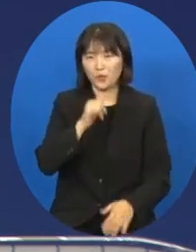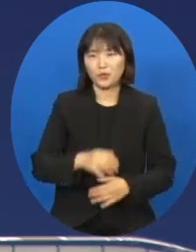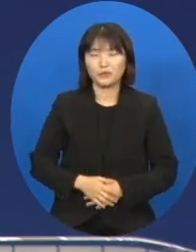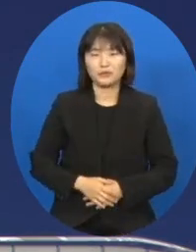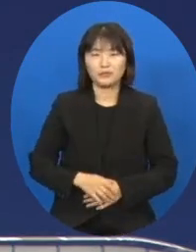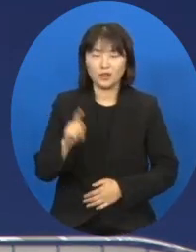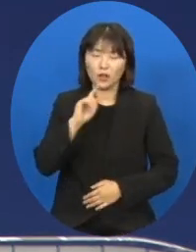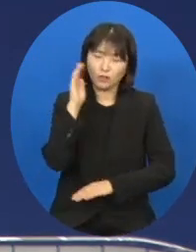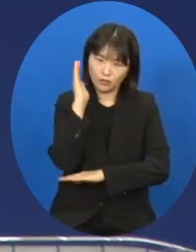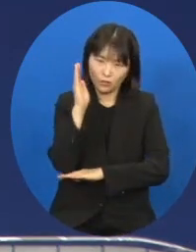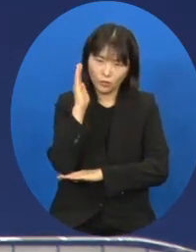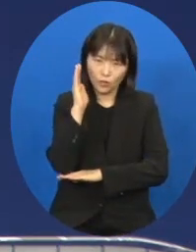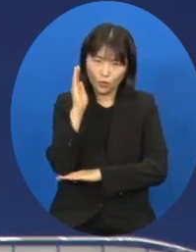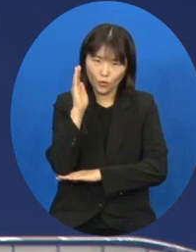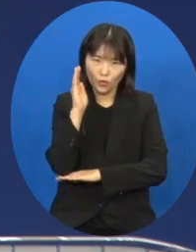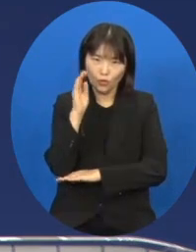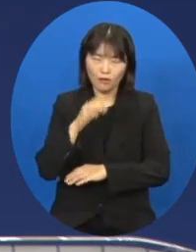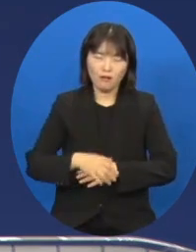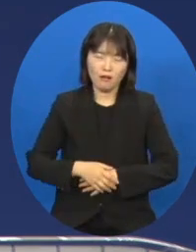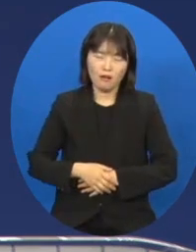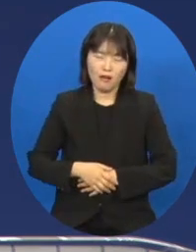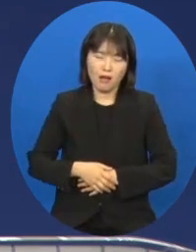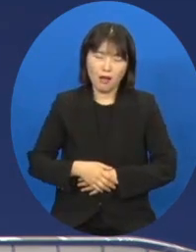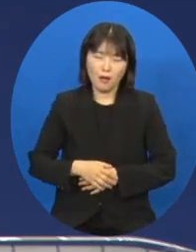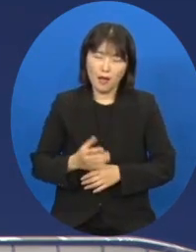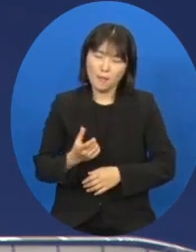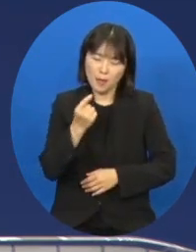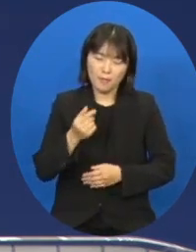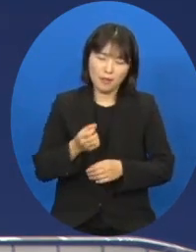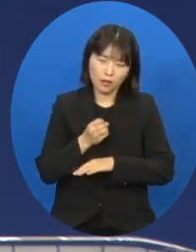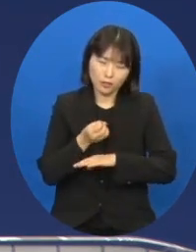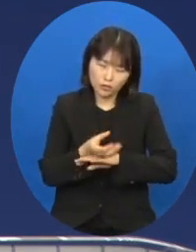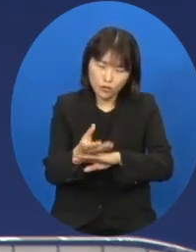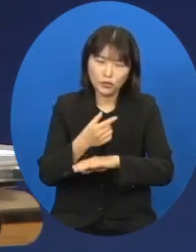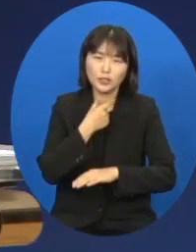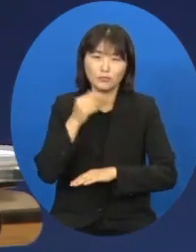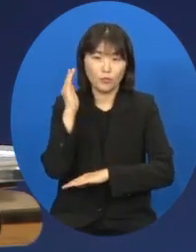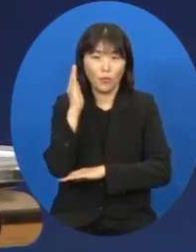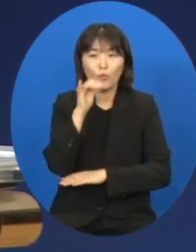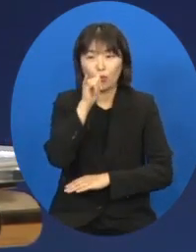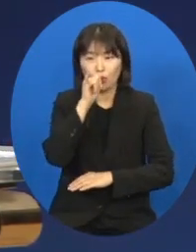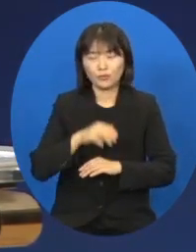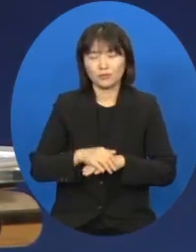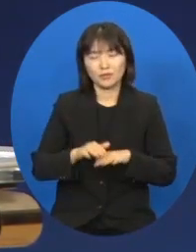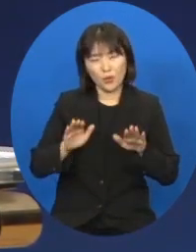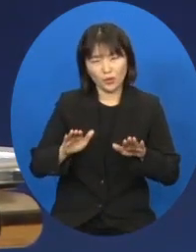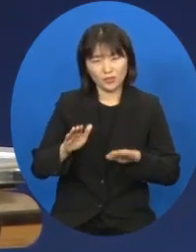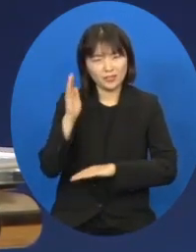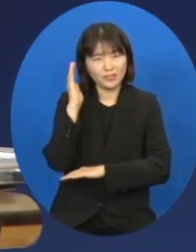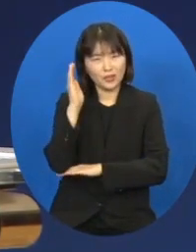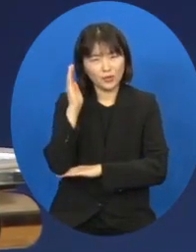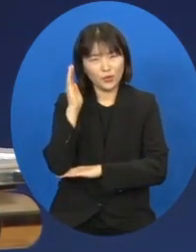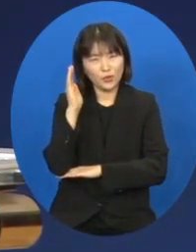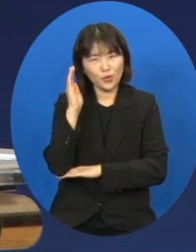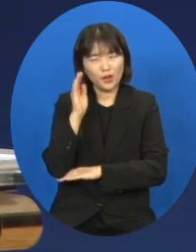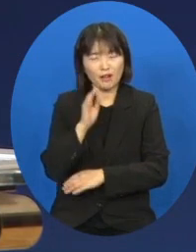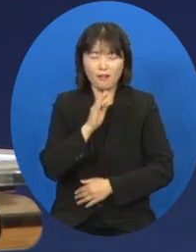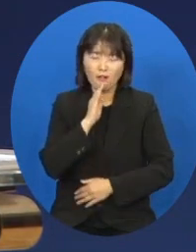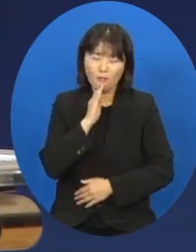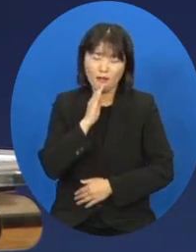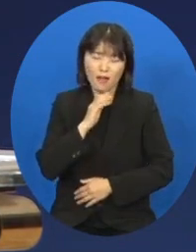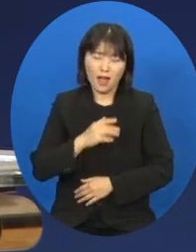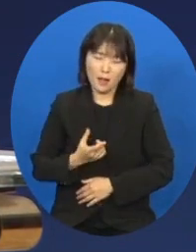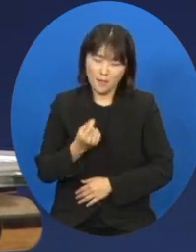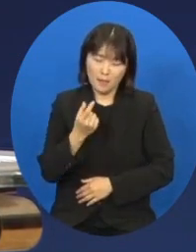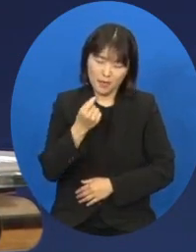근데 어떤 설교는 막 하고 싶은 설교도 있습니다. 오늘 설교가 정말 막 하고